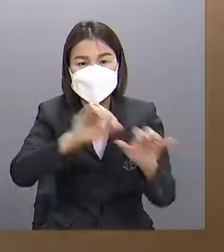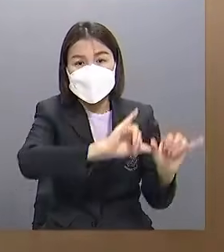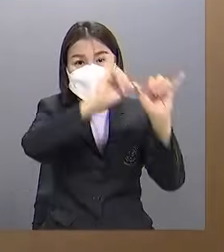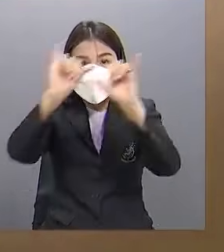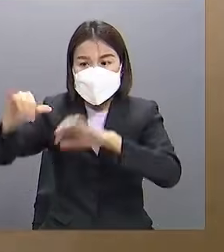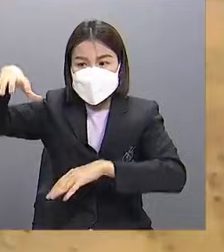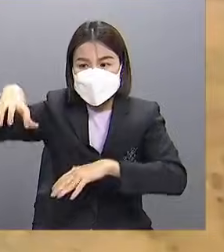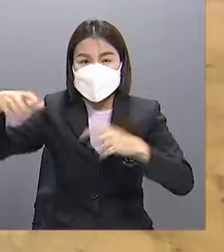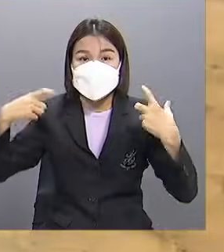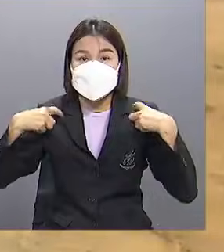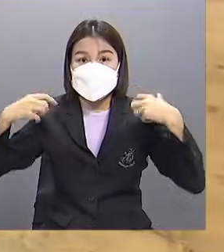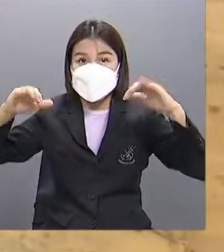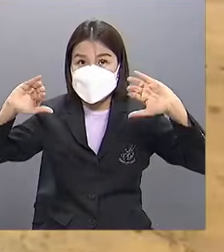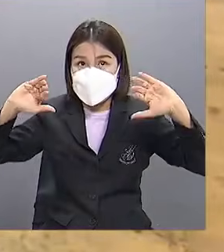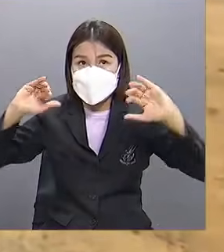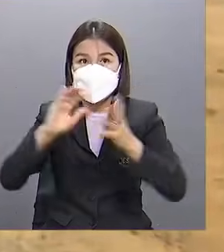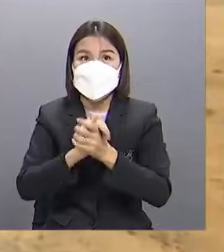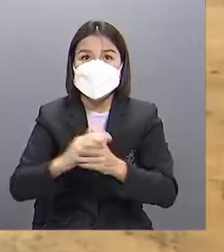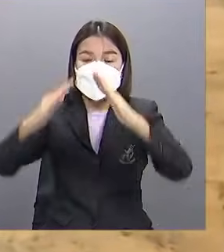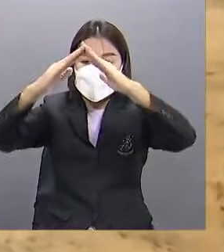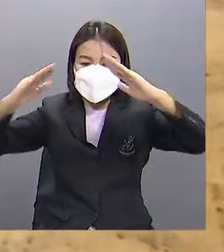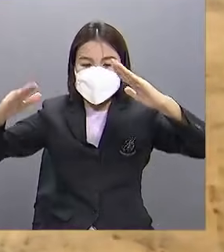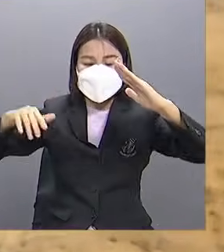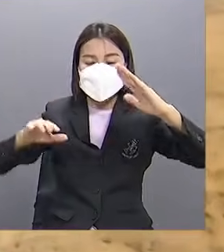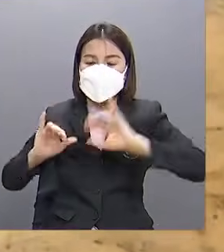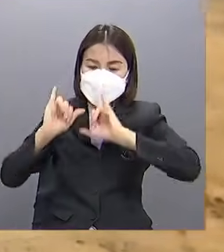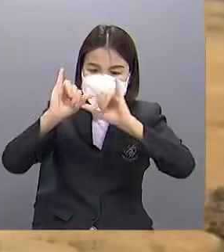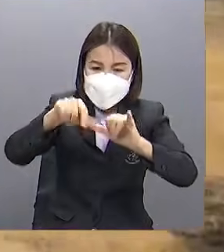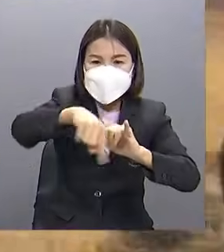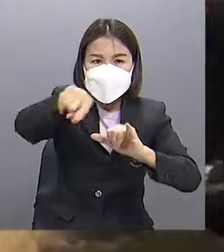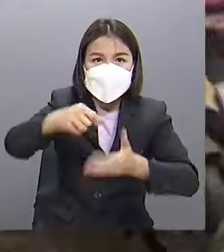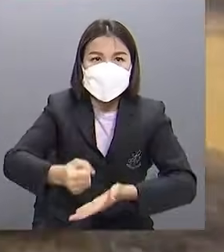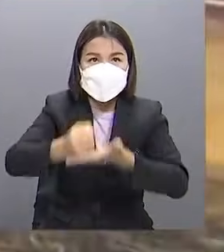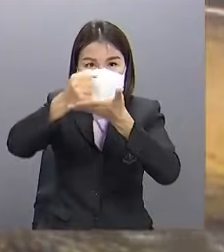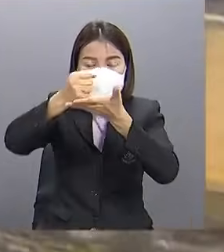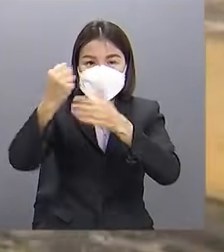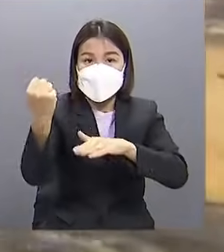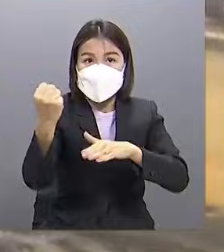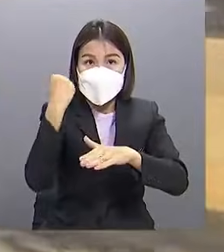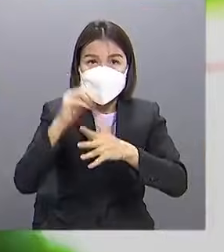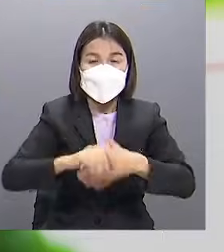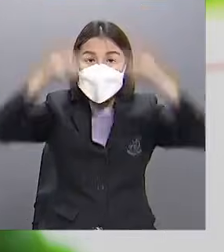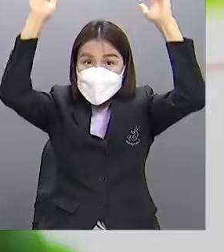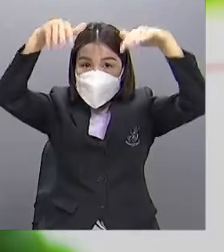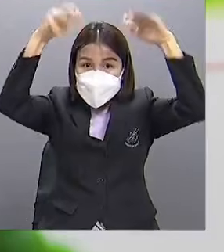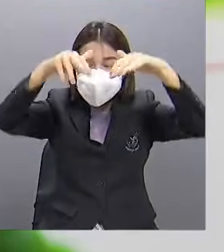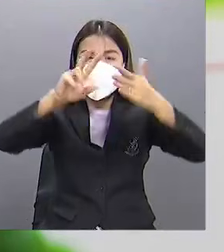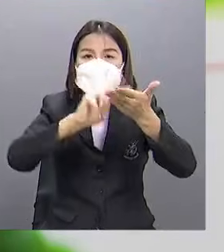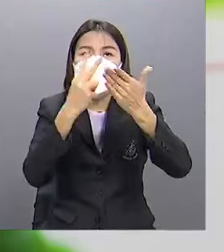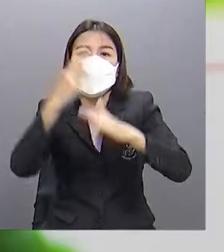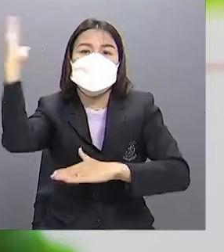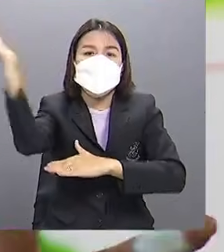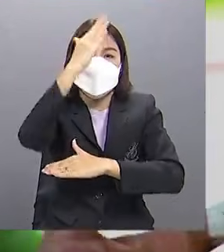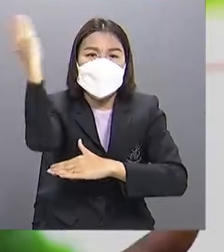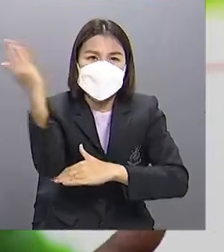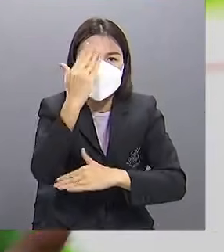ารที่มีหลังคาที่มันแข็งแรงนะเพราะว่าอย่าลืมนะครับว่าลานิญามานั่นหมายถึงว่าพายุจะมาเพราะฉะนั้น2ตัวนี้